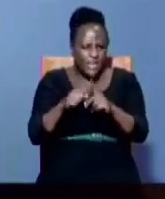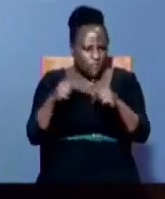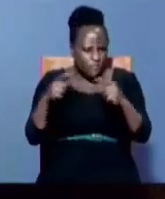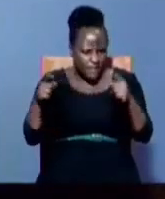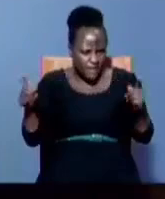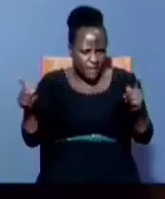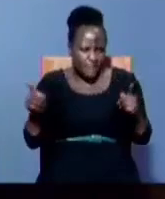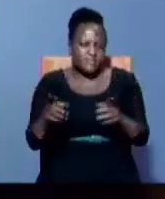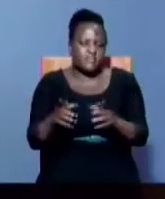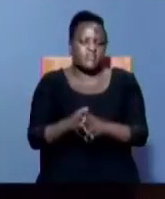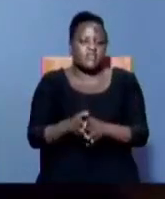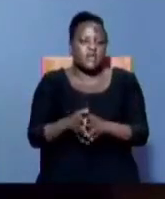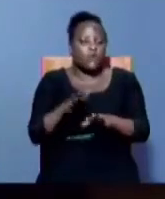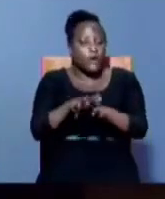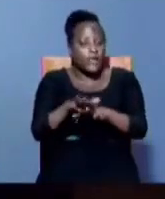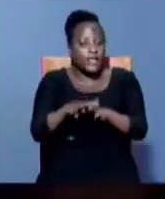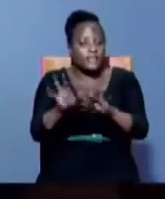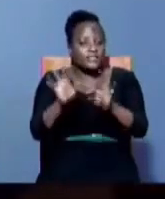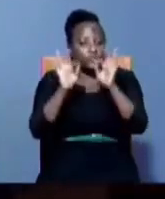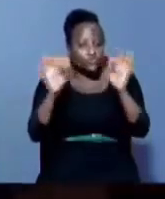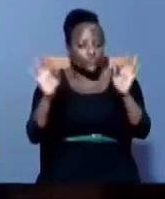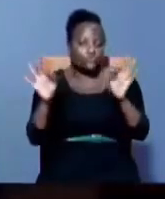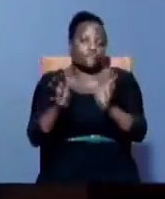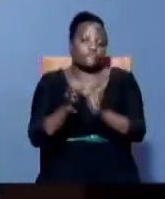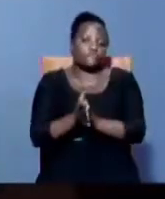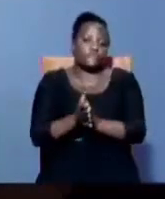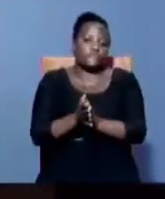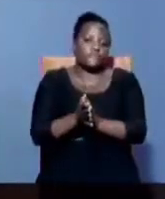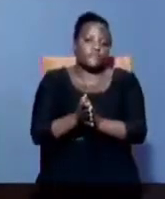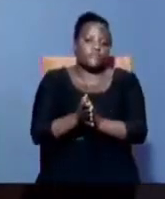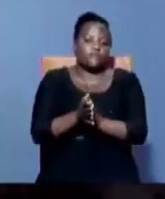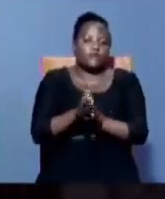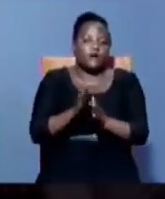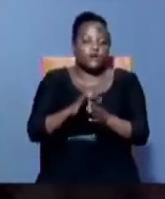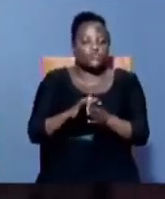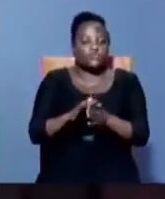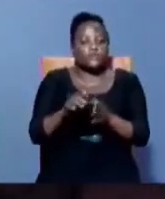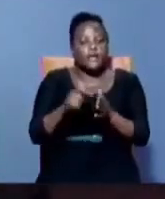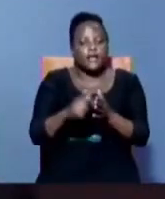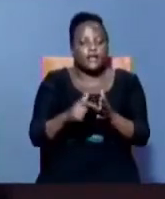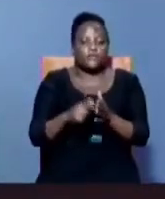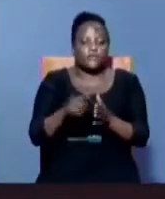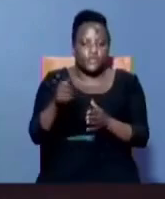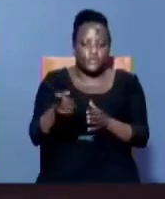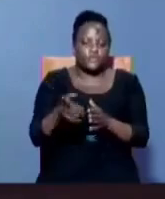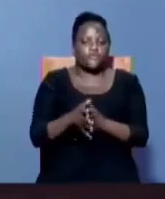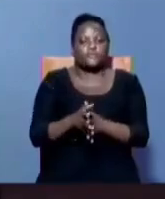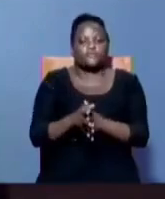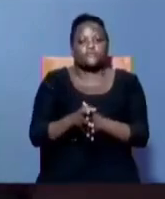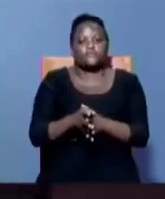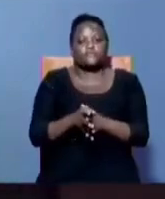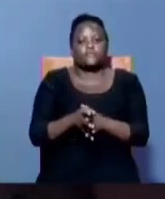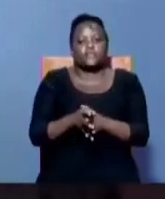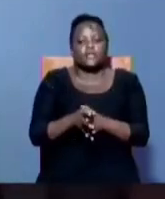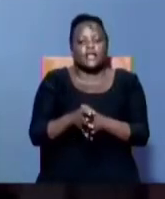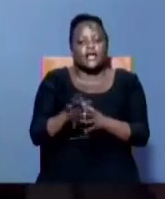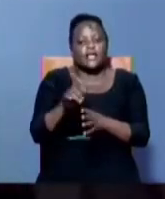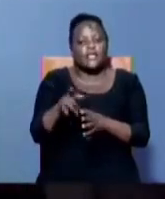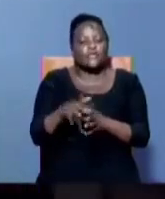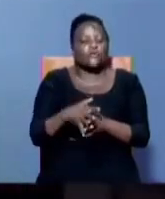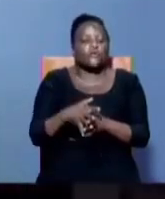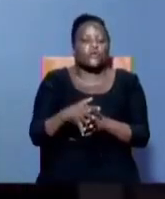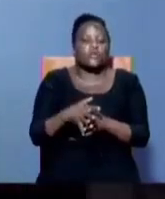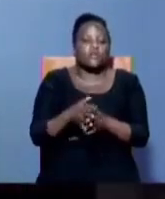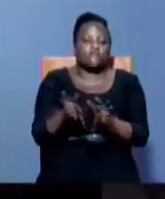la kuelezea ule utukufu wa aina yake, wakatumia neno inaitwa Kiebrania Shekaina, Shekina. Kwa hivyo inafunikwa